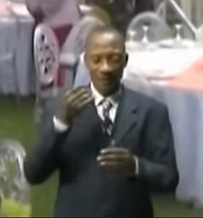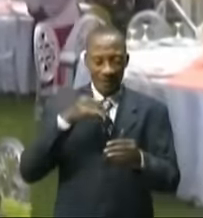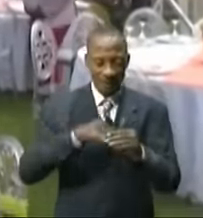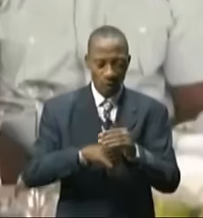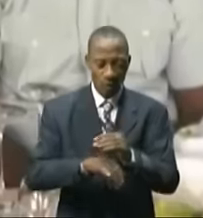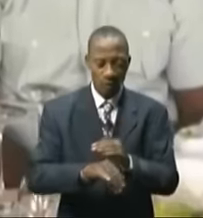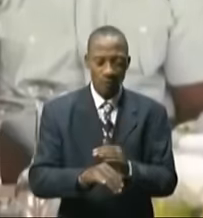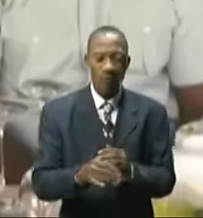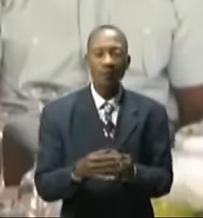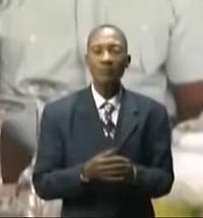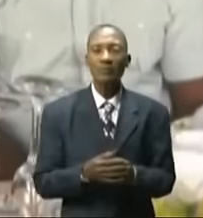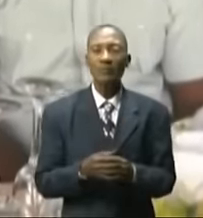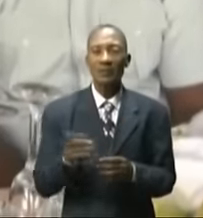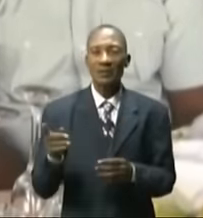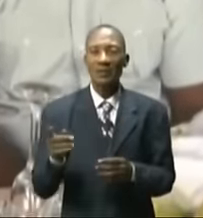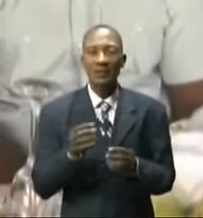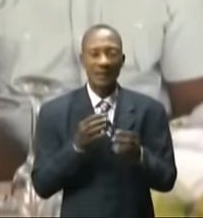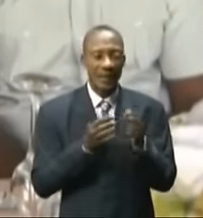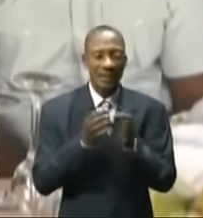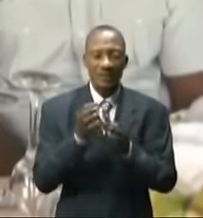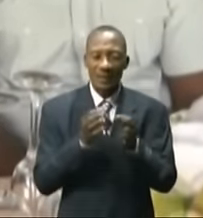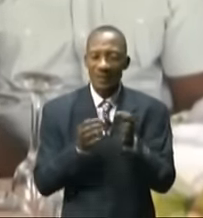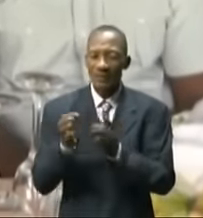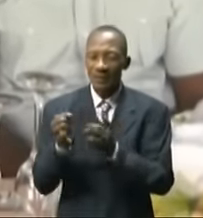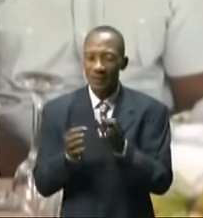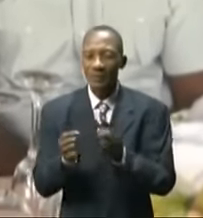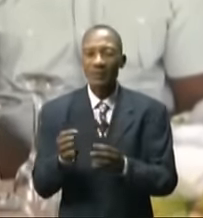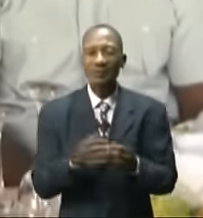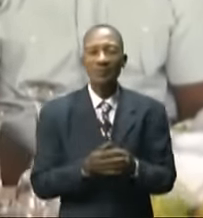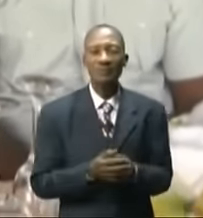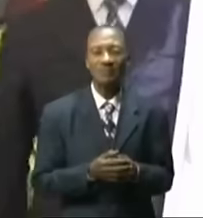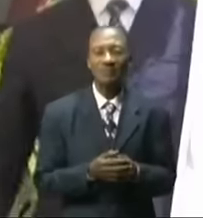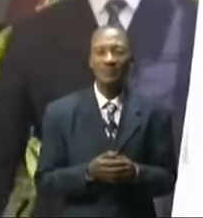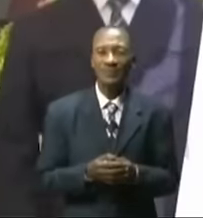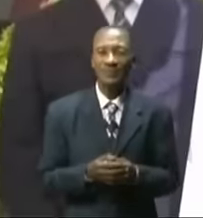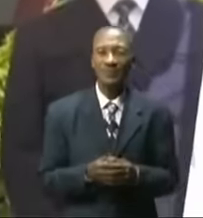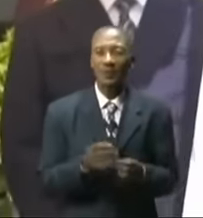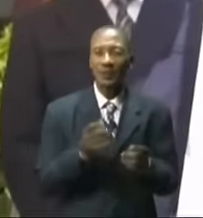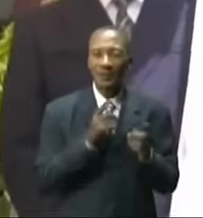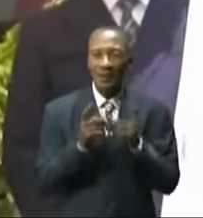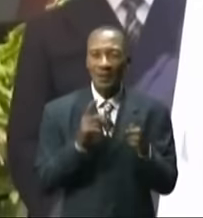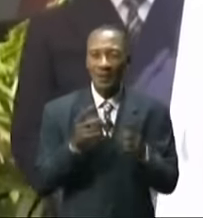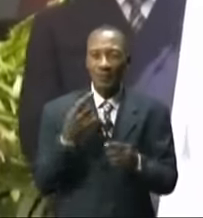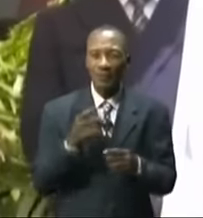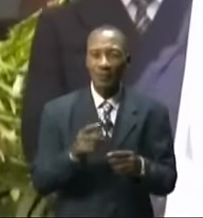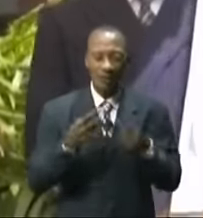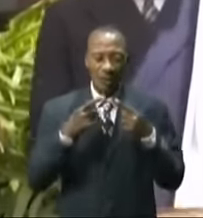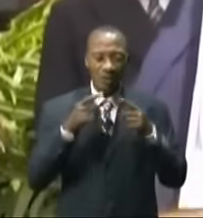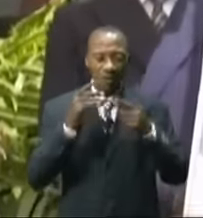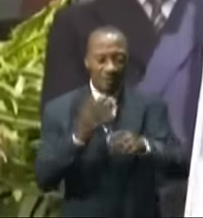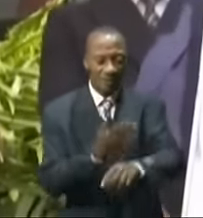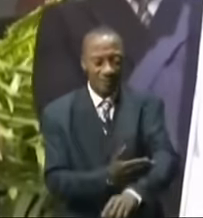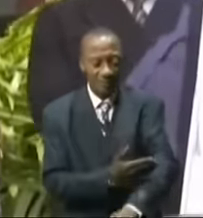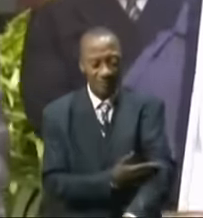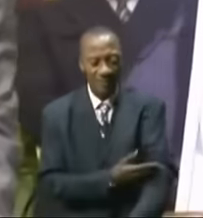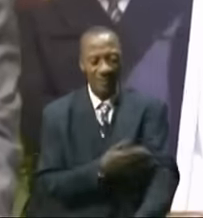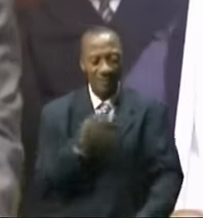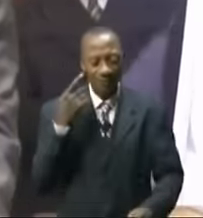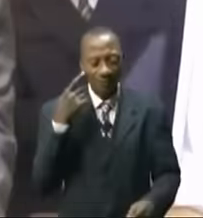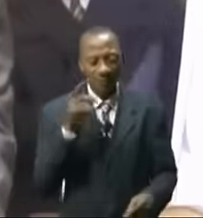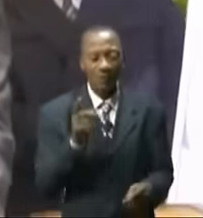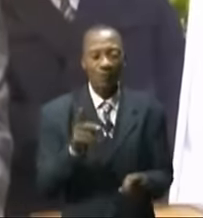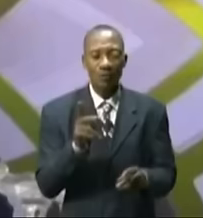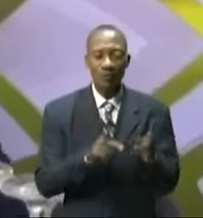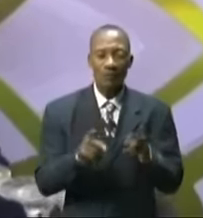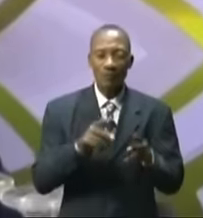de prospérité, de plein succès et des renouveaux, le directeur administratif d'Afridex a reconnu et vanté le leadership éclairé